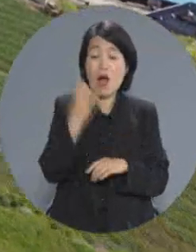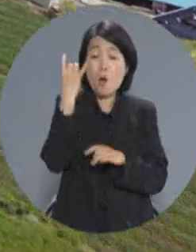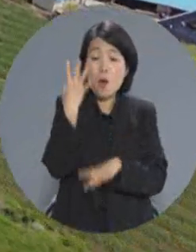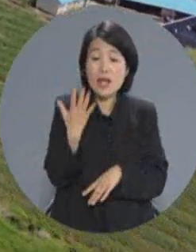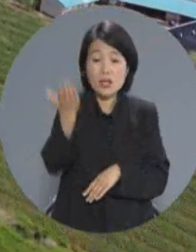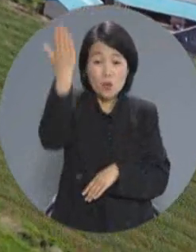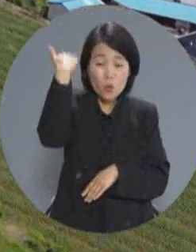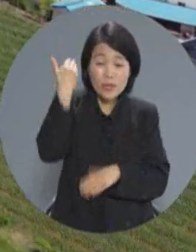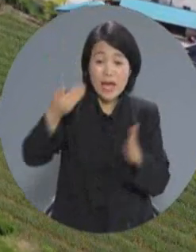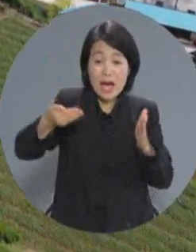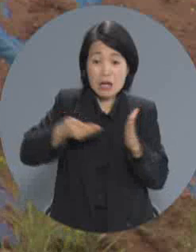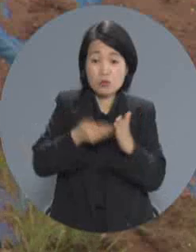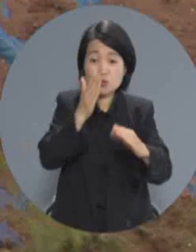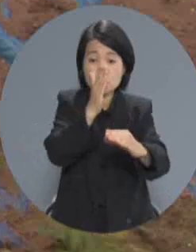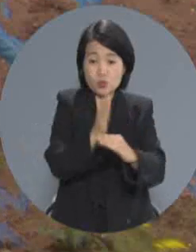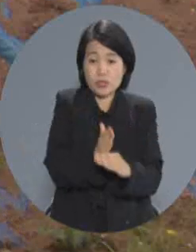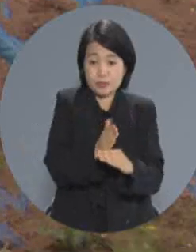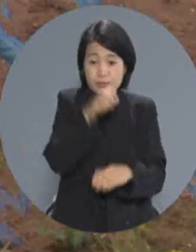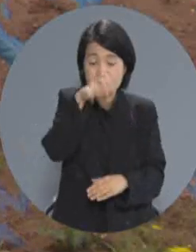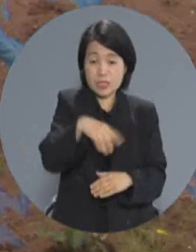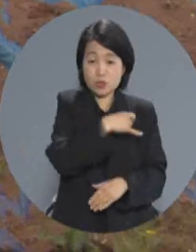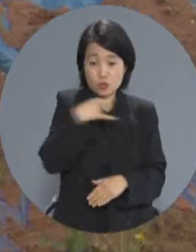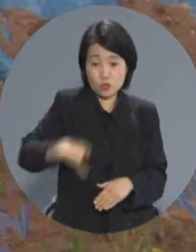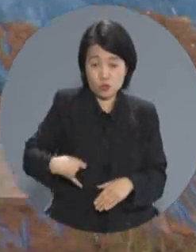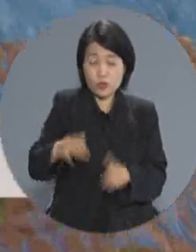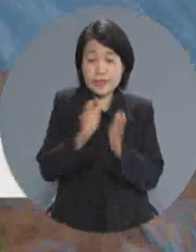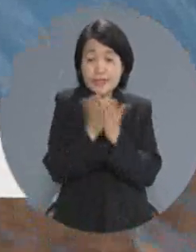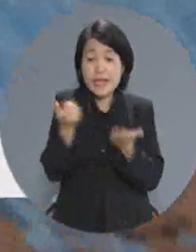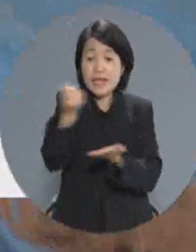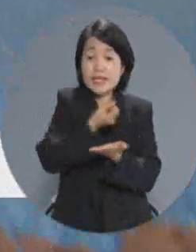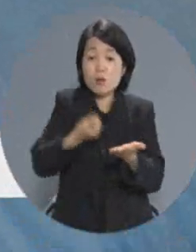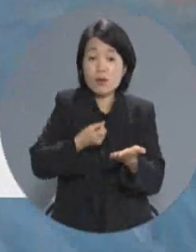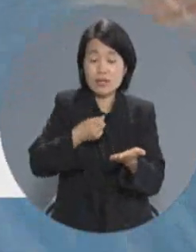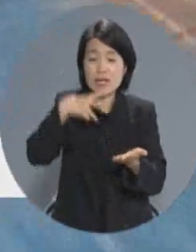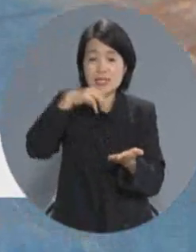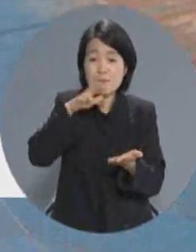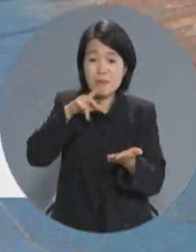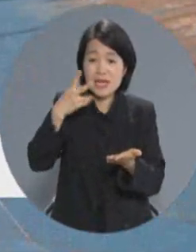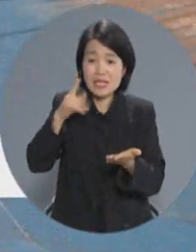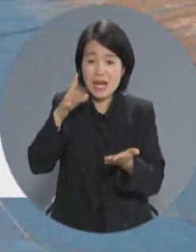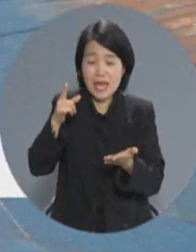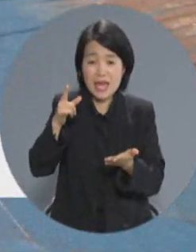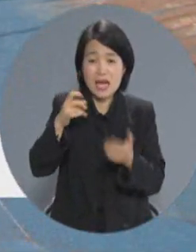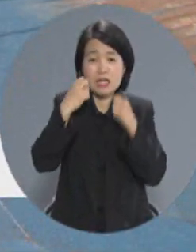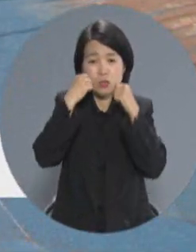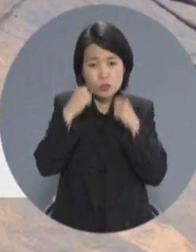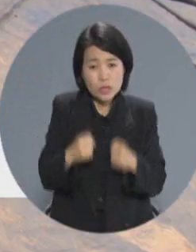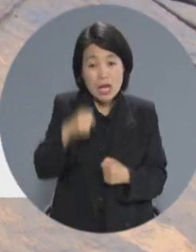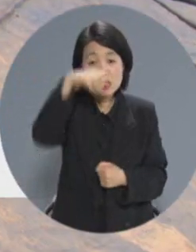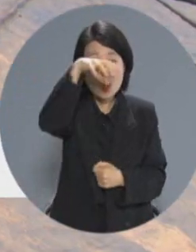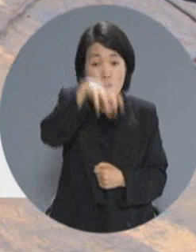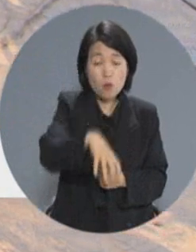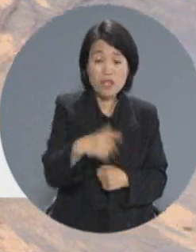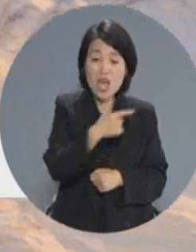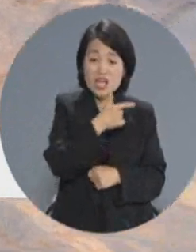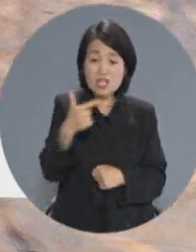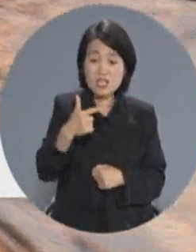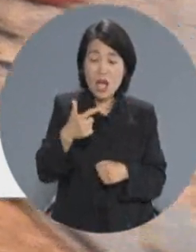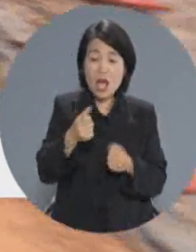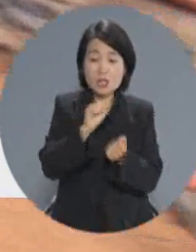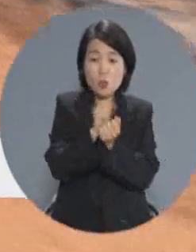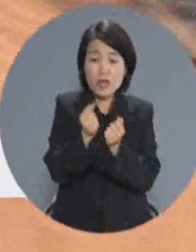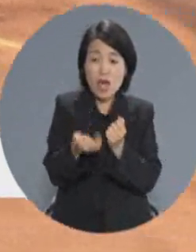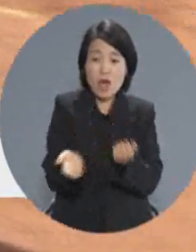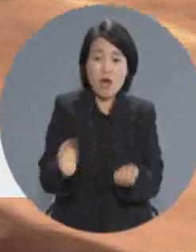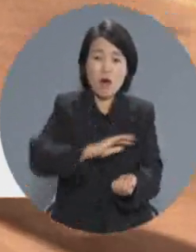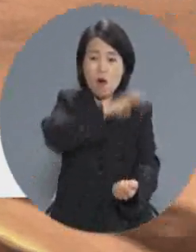항로의 중심지였습니다. 중국 후한서에 기록된 친미다래가 존재했을 것으로 추정되는 곳에 거대한 조개무지,